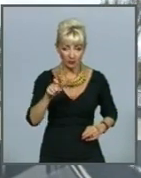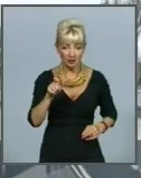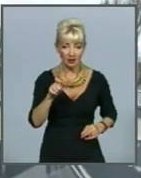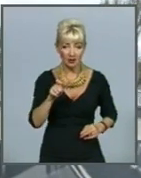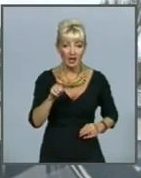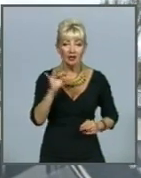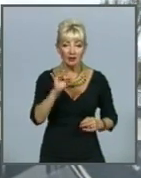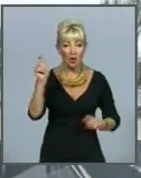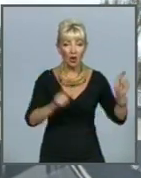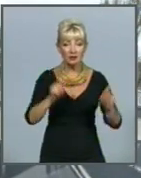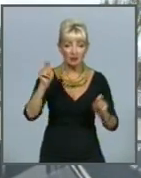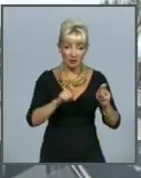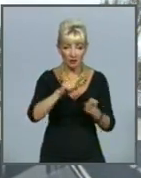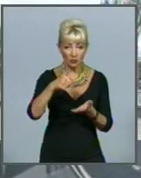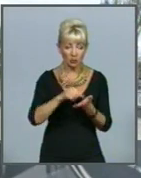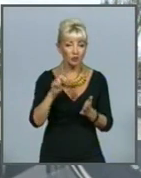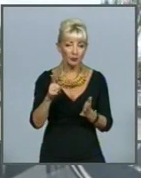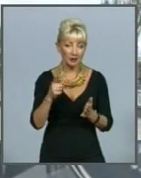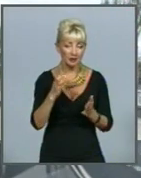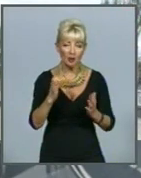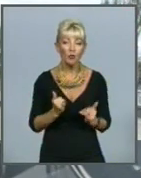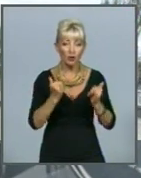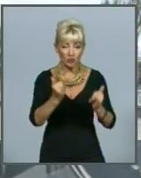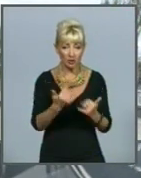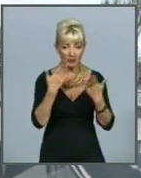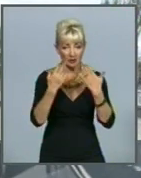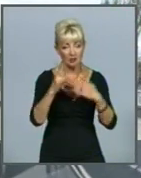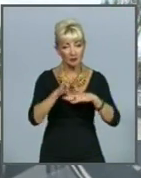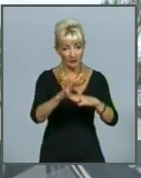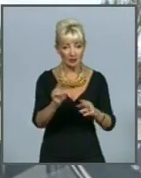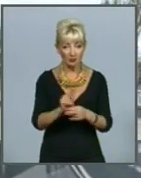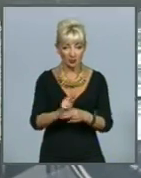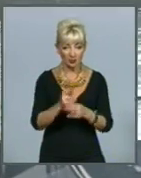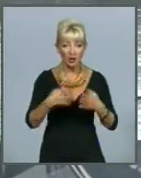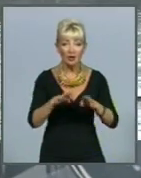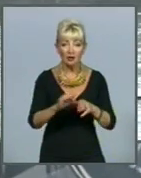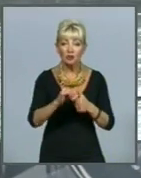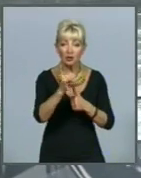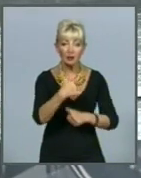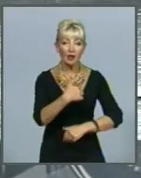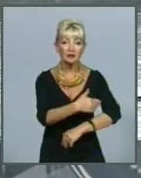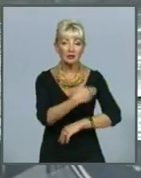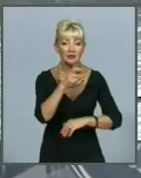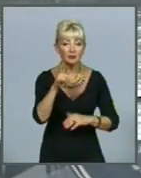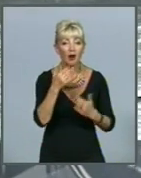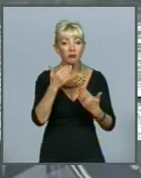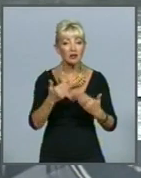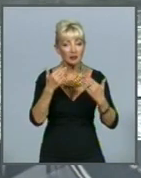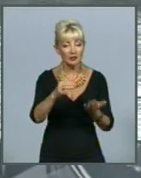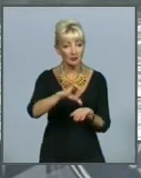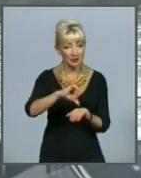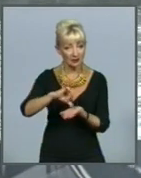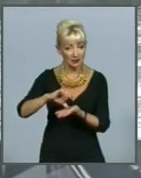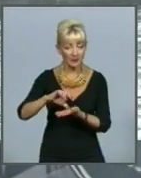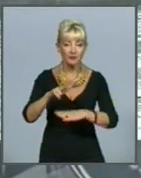з повагою ставилися до проведеної роботи. Також окремо хотілося б звернутися до представників органів поліції,